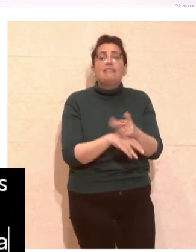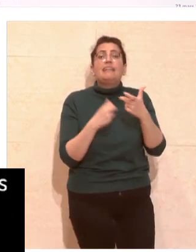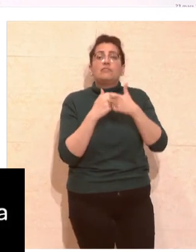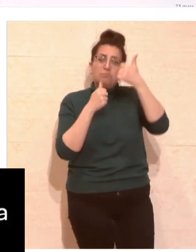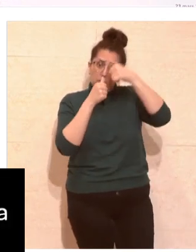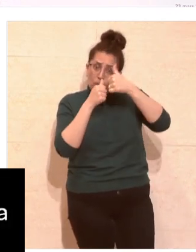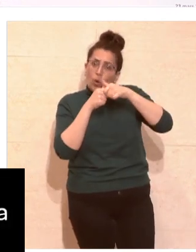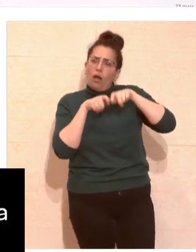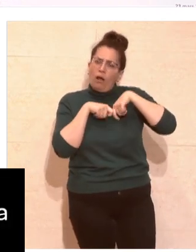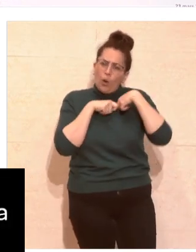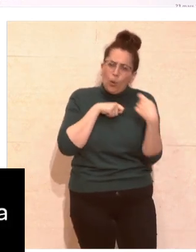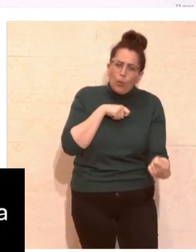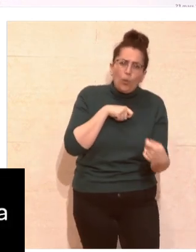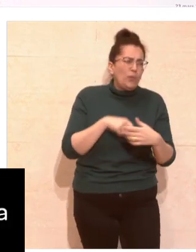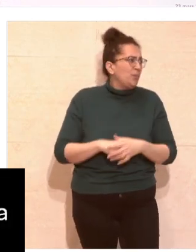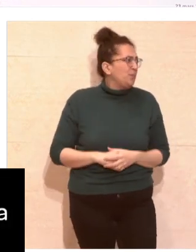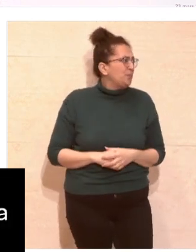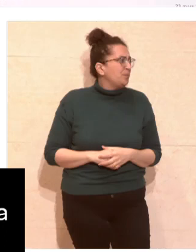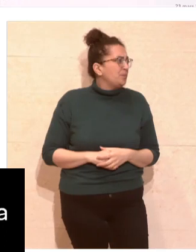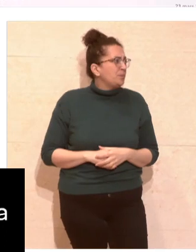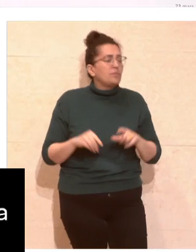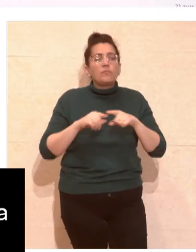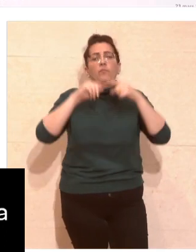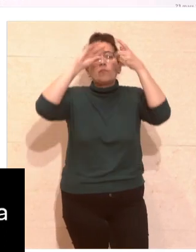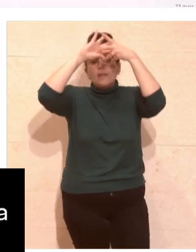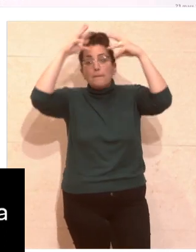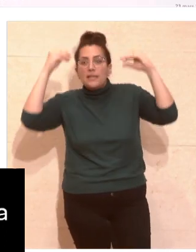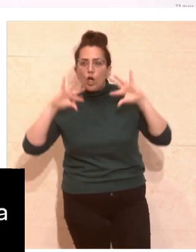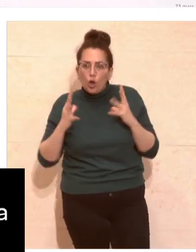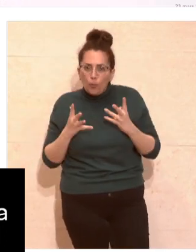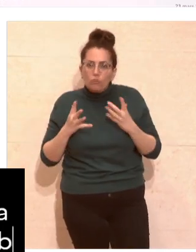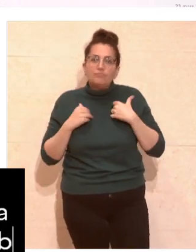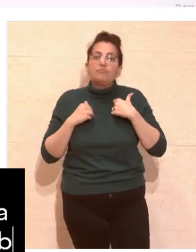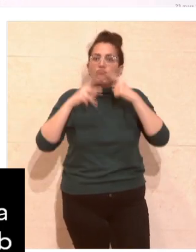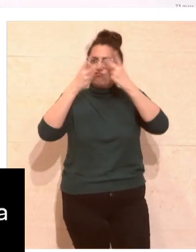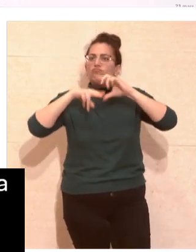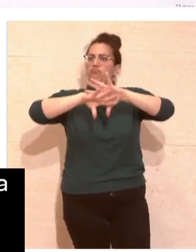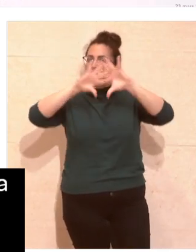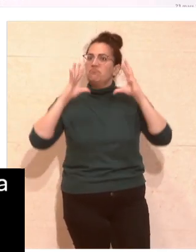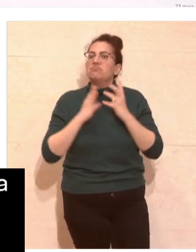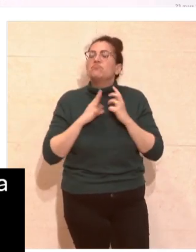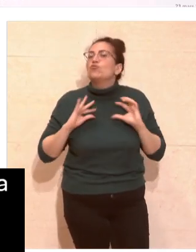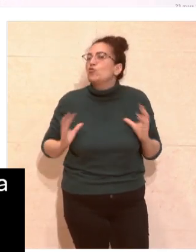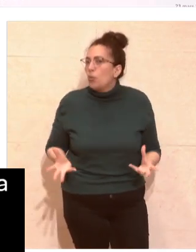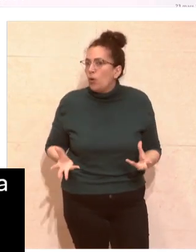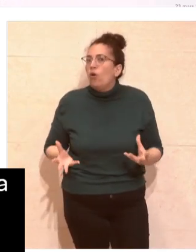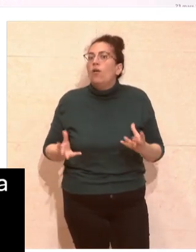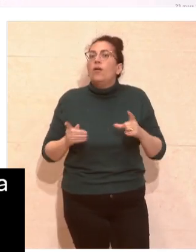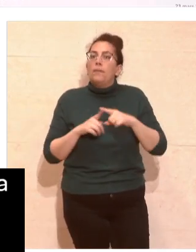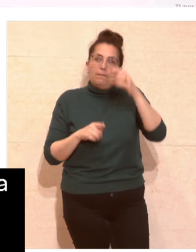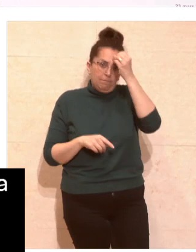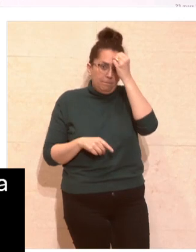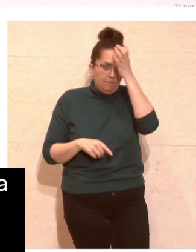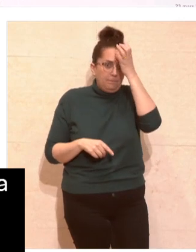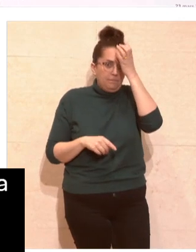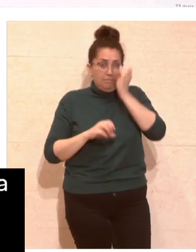long terme, les capacités d'abstraction et de généralisation, et également acquérir des connaissances explicites, conscientes.